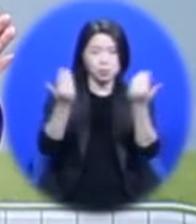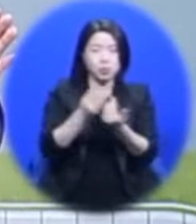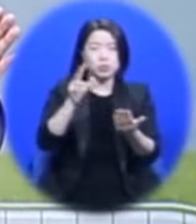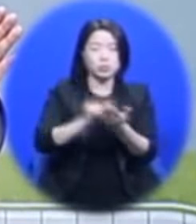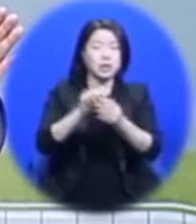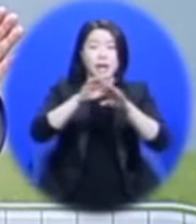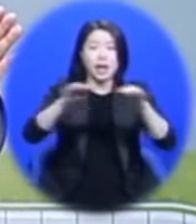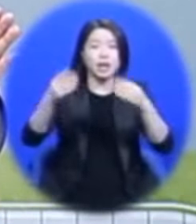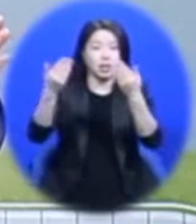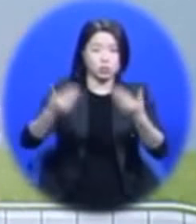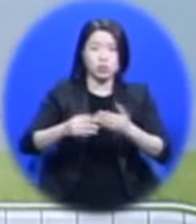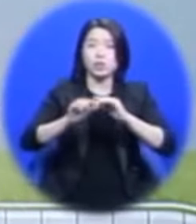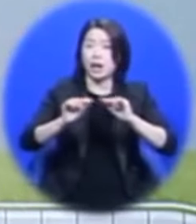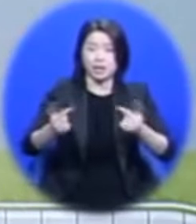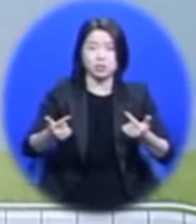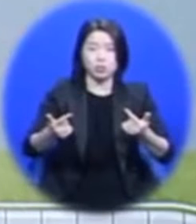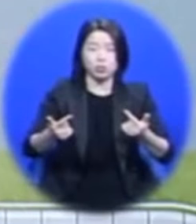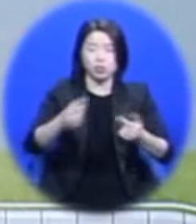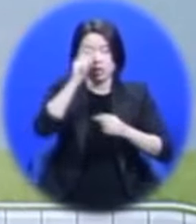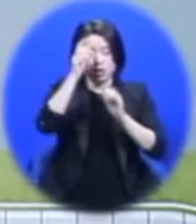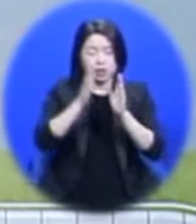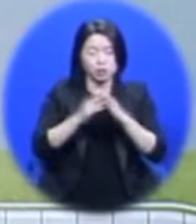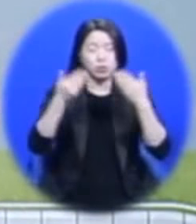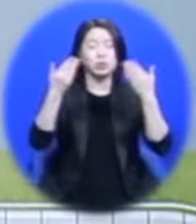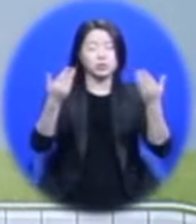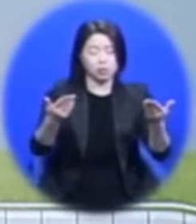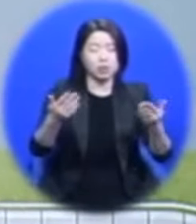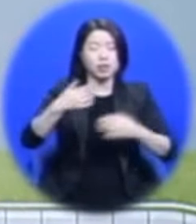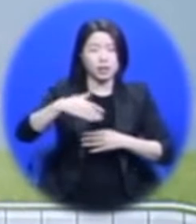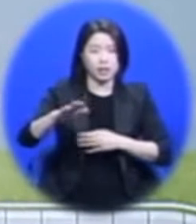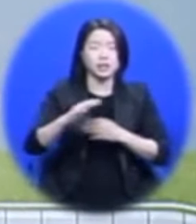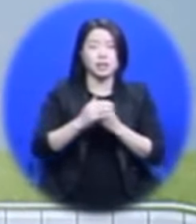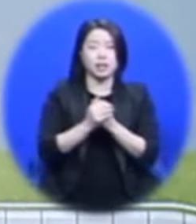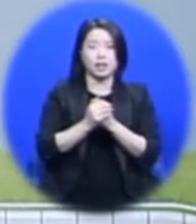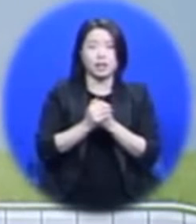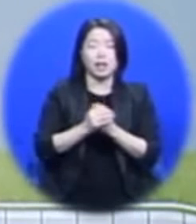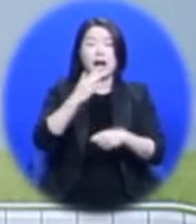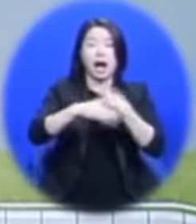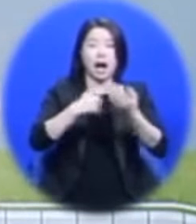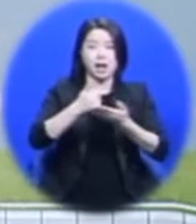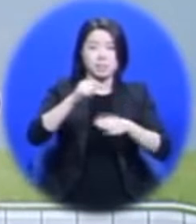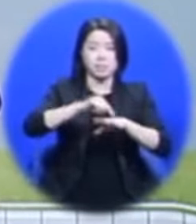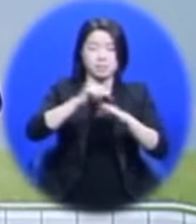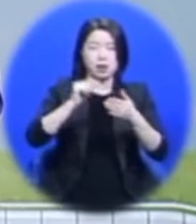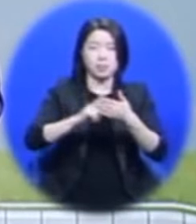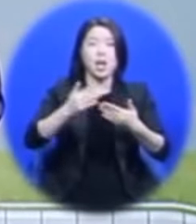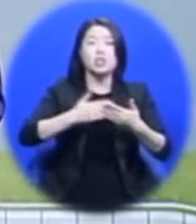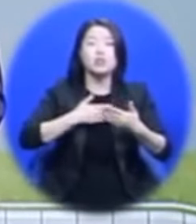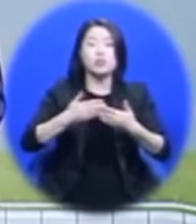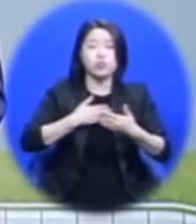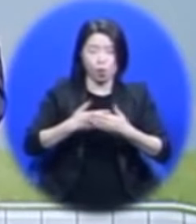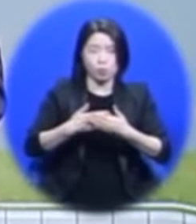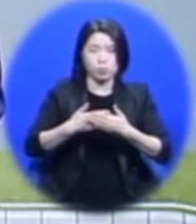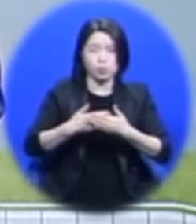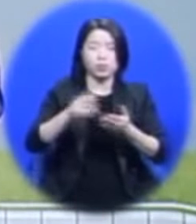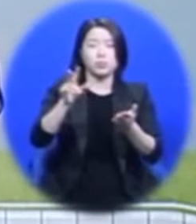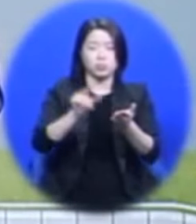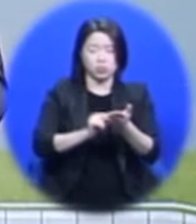거죠. 기도하러 들어갔더니 하나님께서 마음에 있는 두려운 문제를